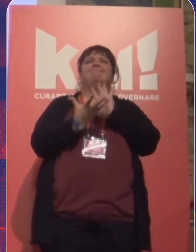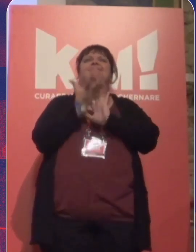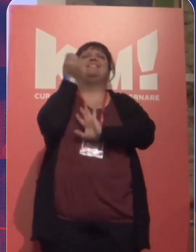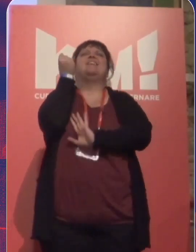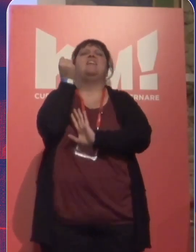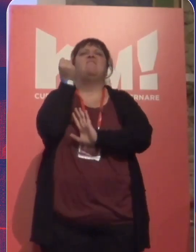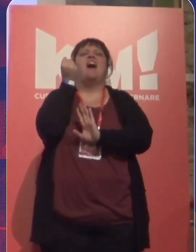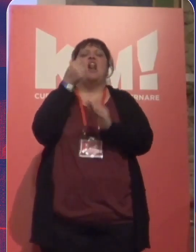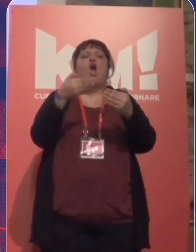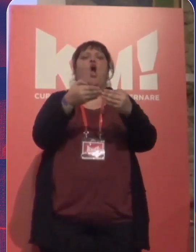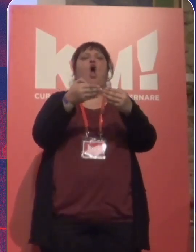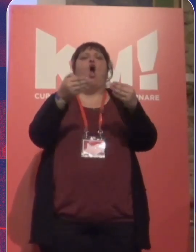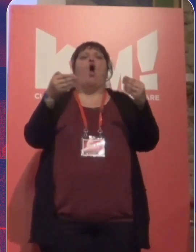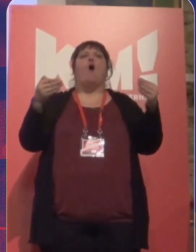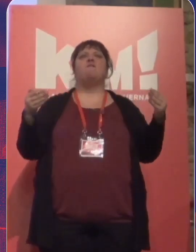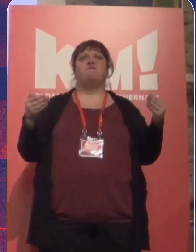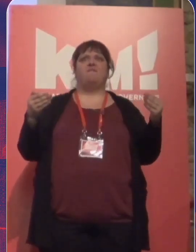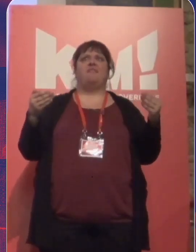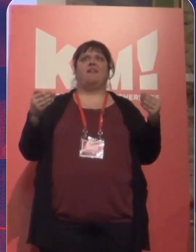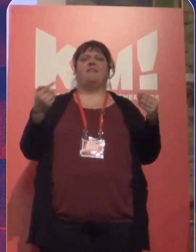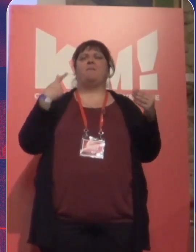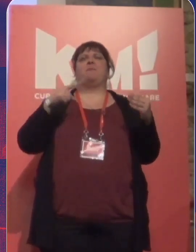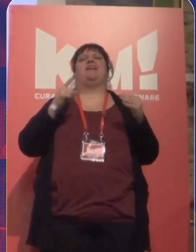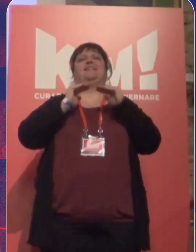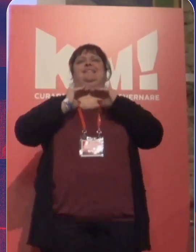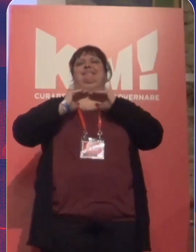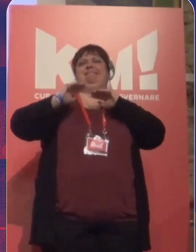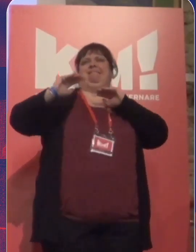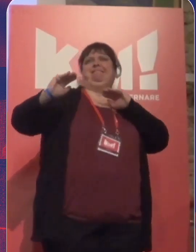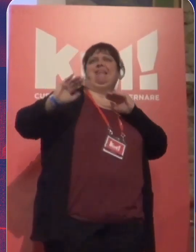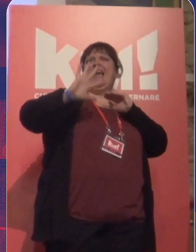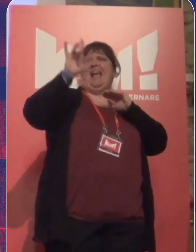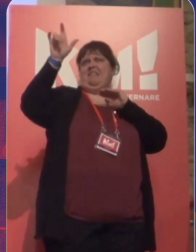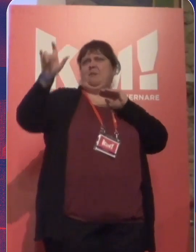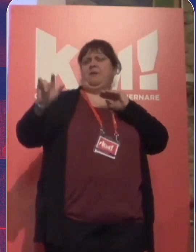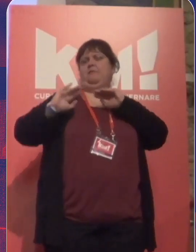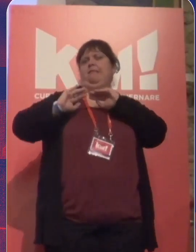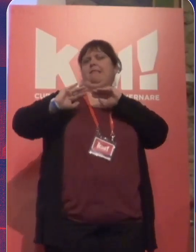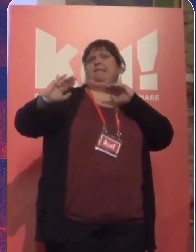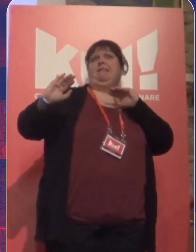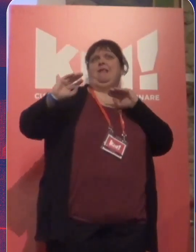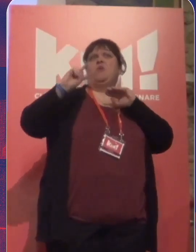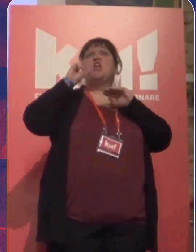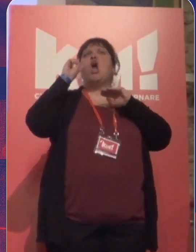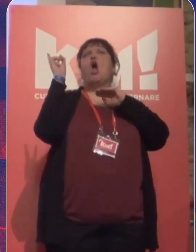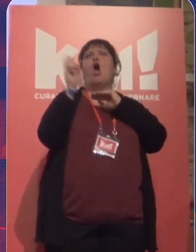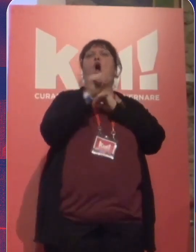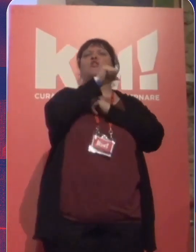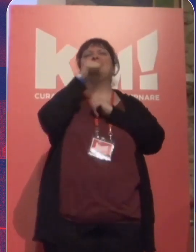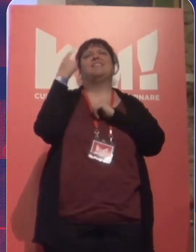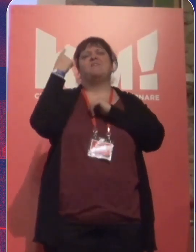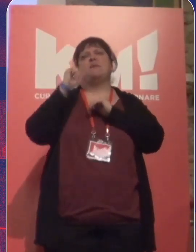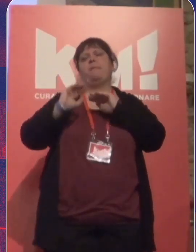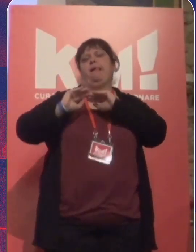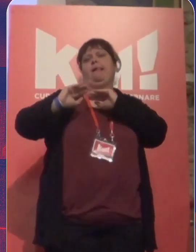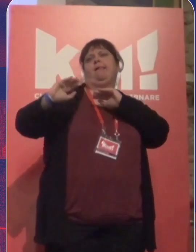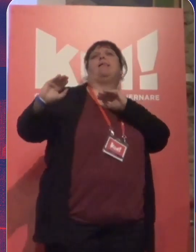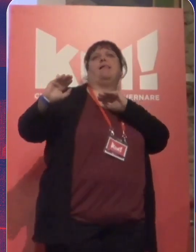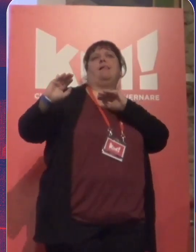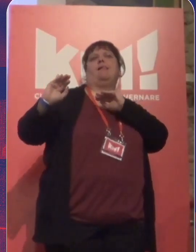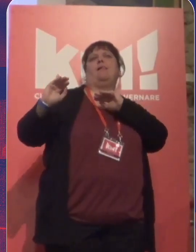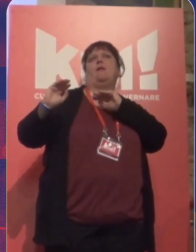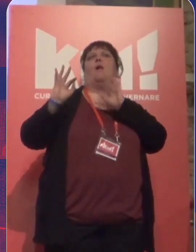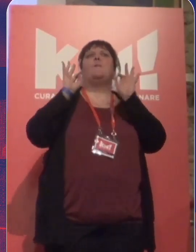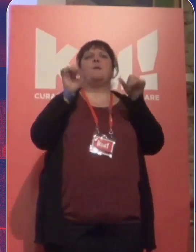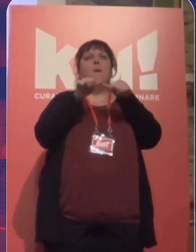separa dall altro che ci separa dal lato all'origine della pulsione sicuritaria la vita ha bisogno di argini